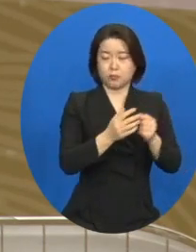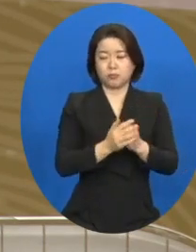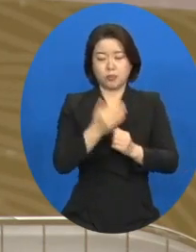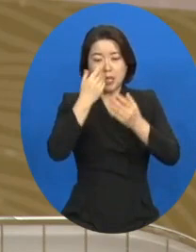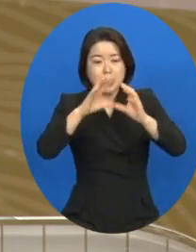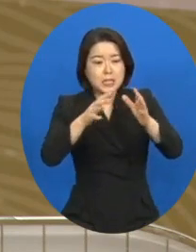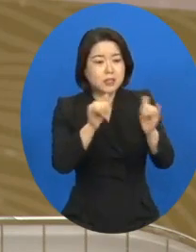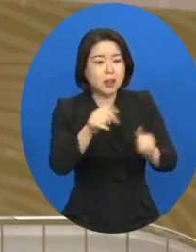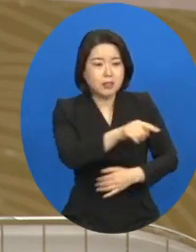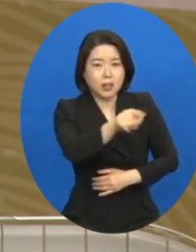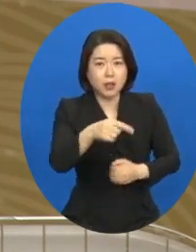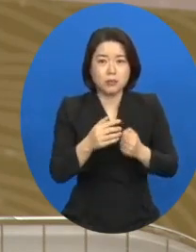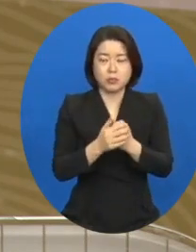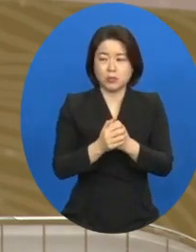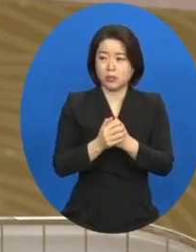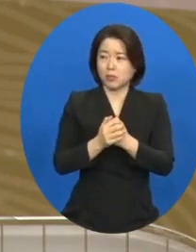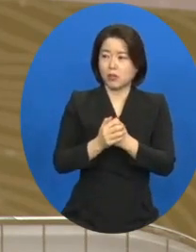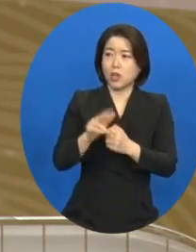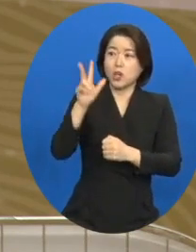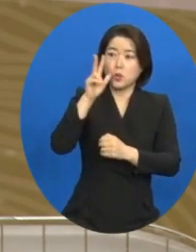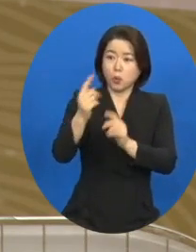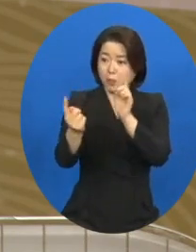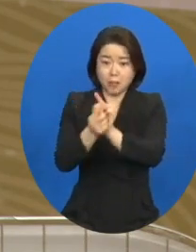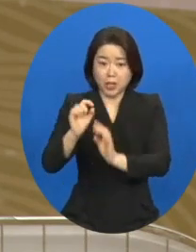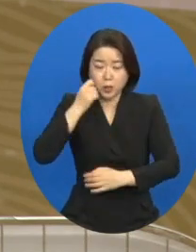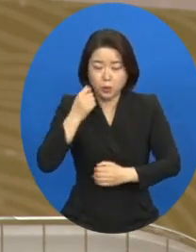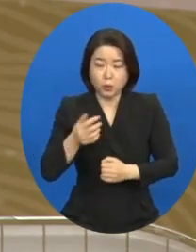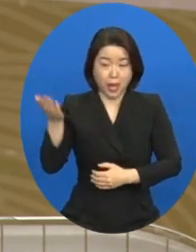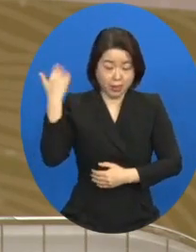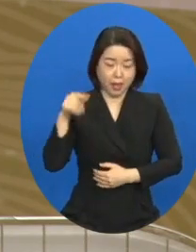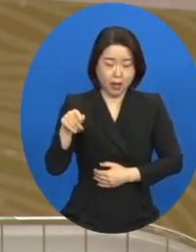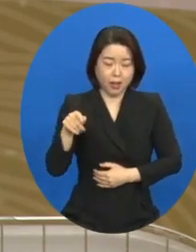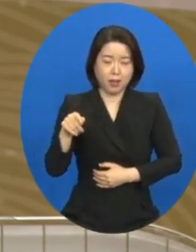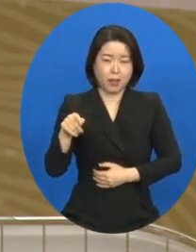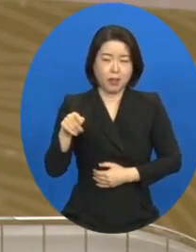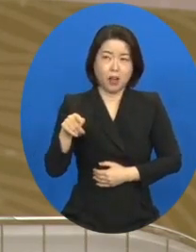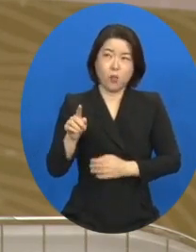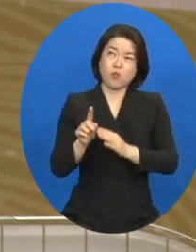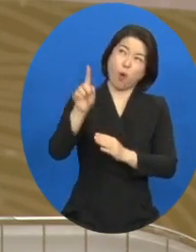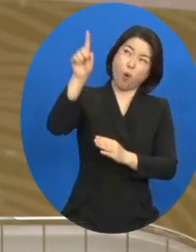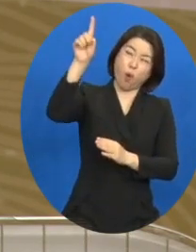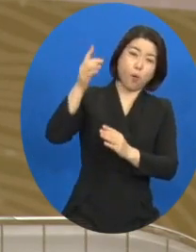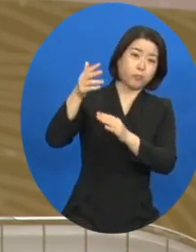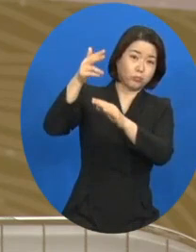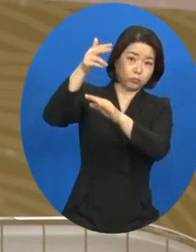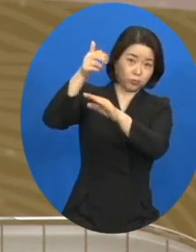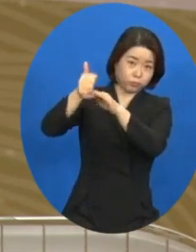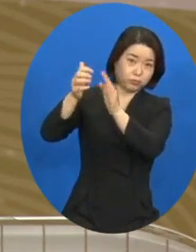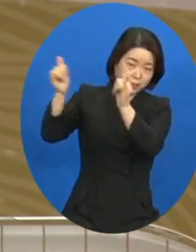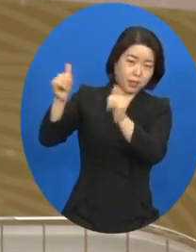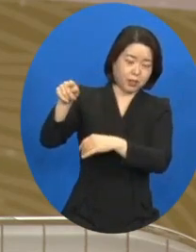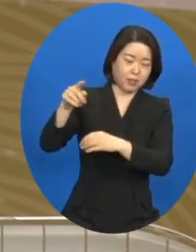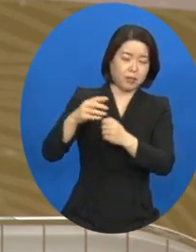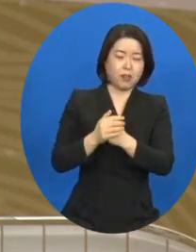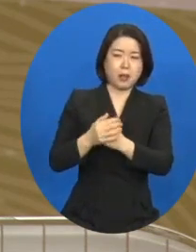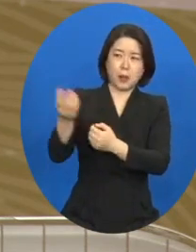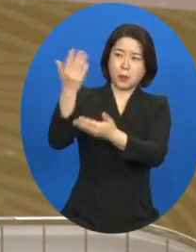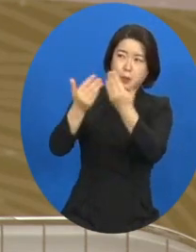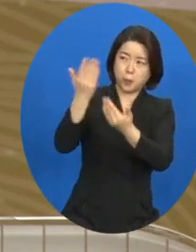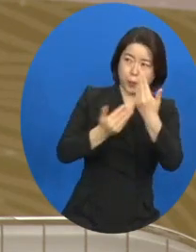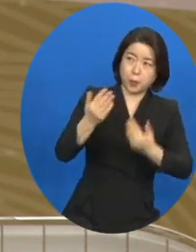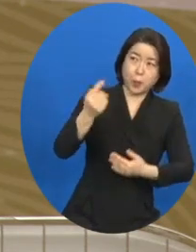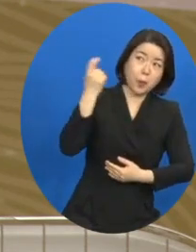백성들은 여호수아를 만날 수도 없어요 그 당시에. 그러니까 전에 들은 겁니다. 전에